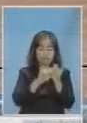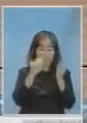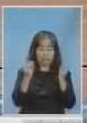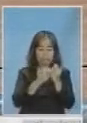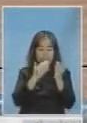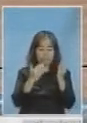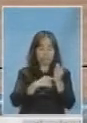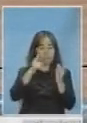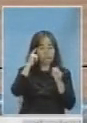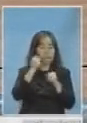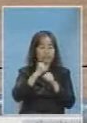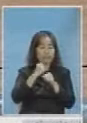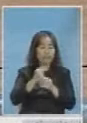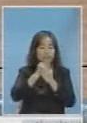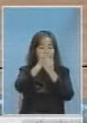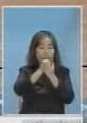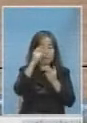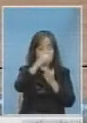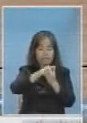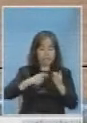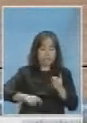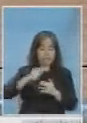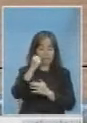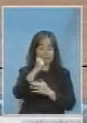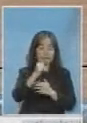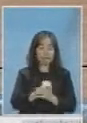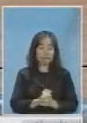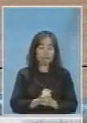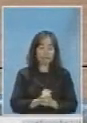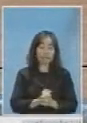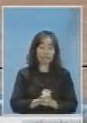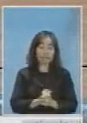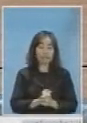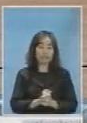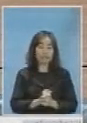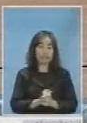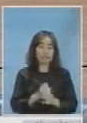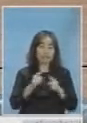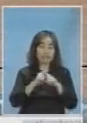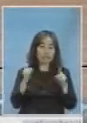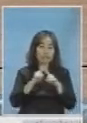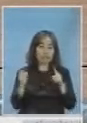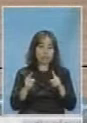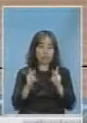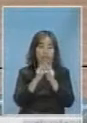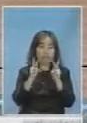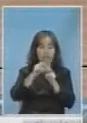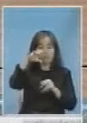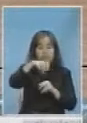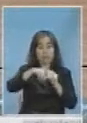ที่ทำงานสนองตอบการทำงานของนายกรัฐมนตรีนะครับแต่ว่าสำนักงานเลขาธิการนายกรัฐมน